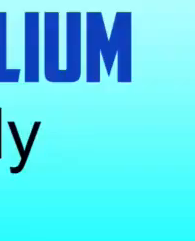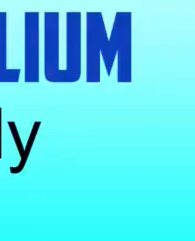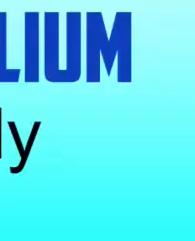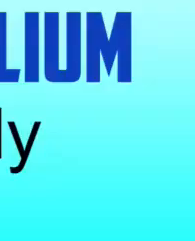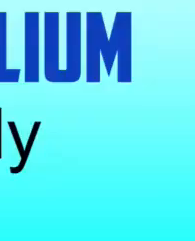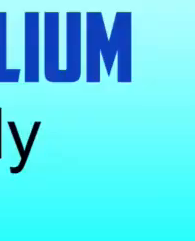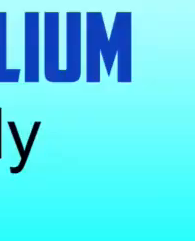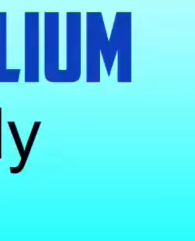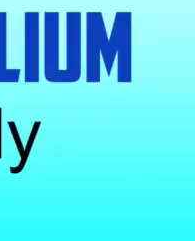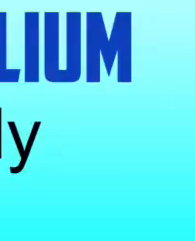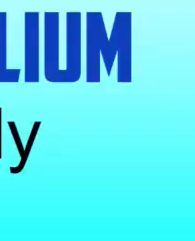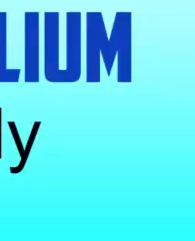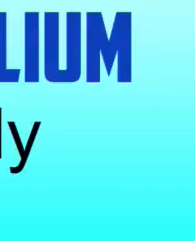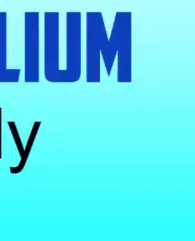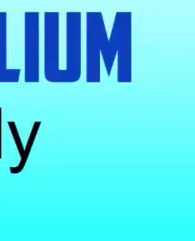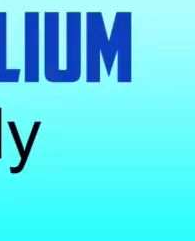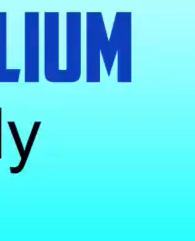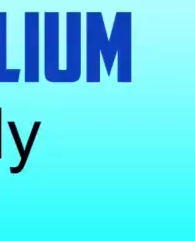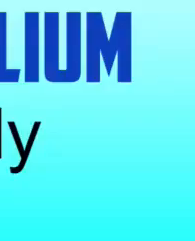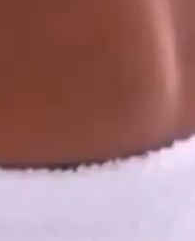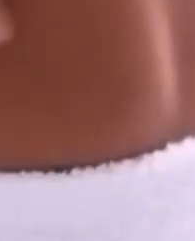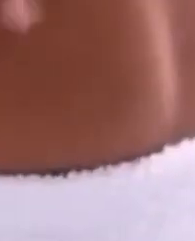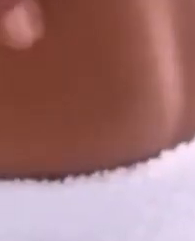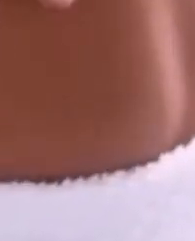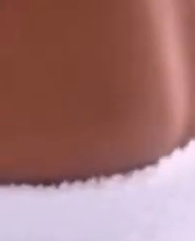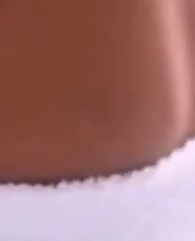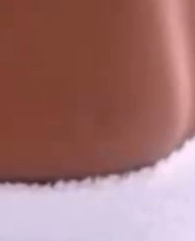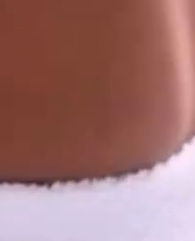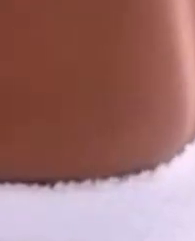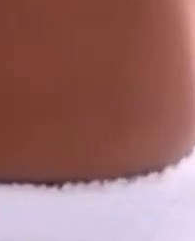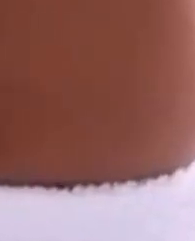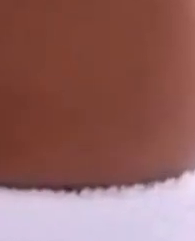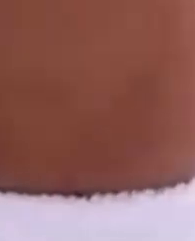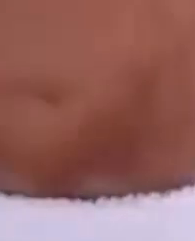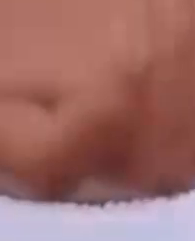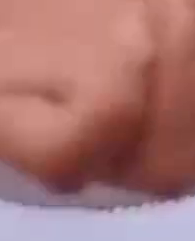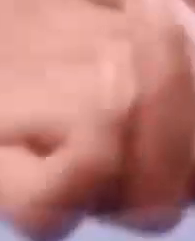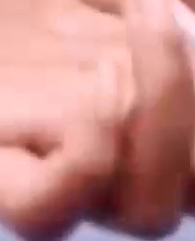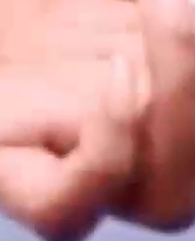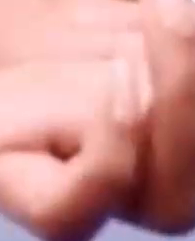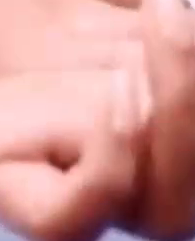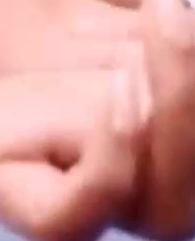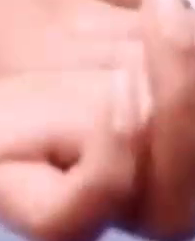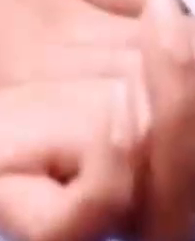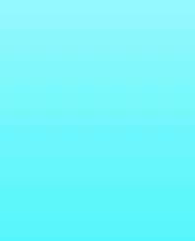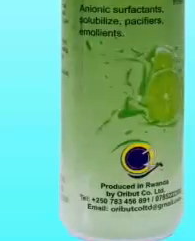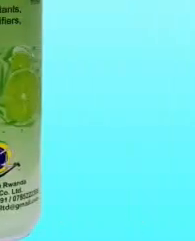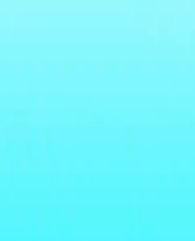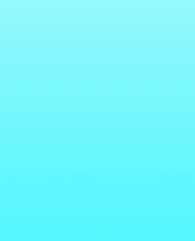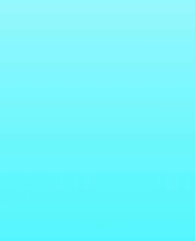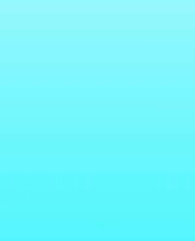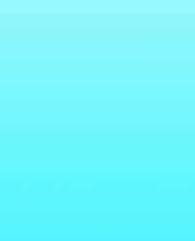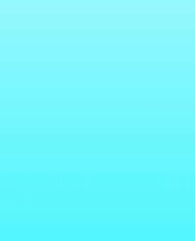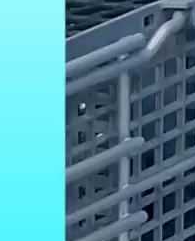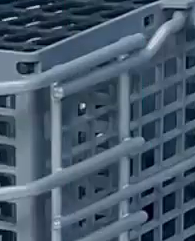ayandi. Cyo kimwe na vaseline yayo ikesha abakuru n'abato bagasigara bashashagirana kurusha shenete ya zahabu. Si ibyo